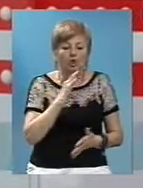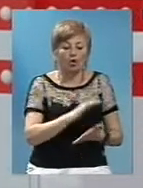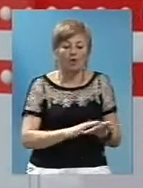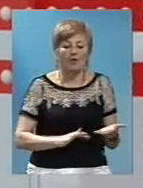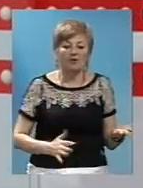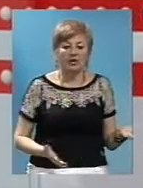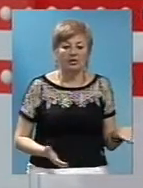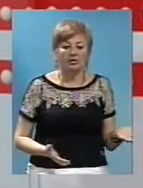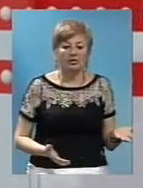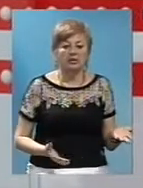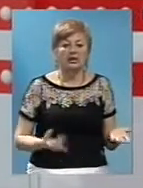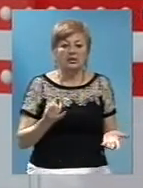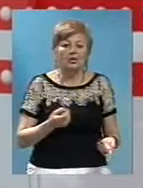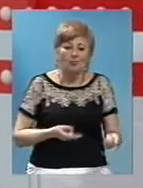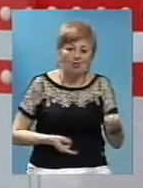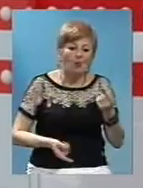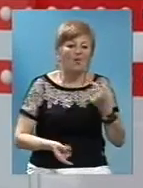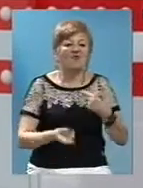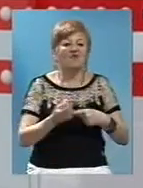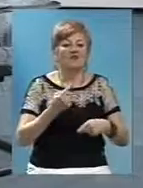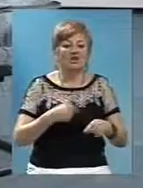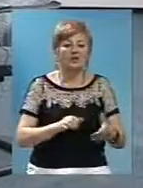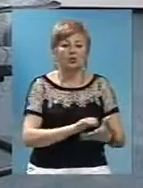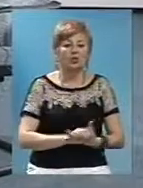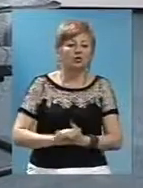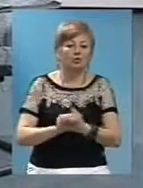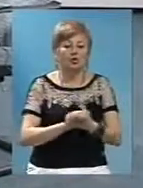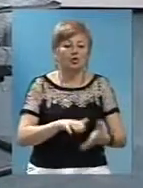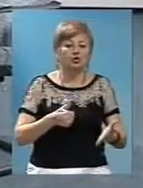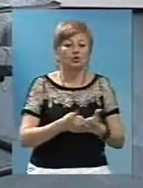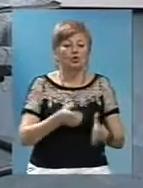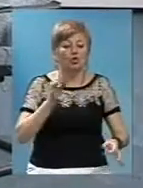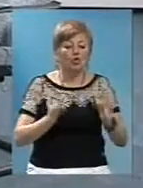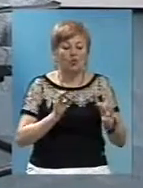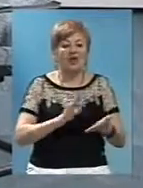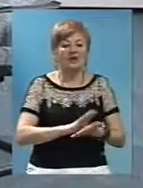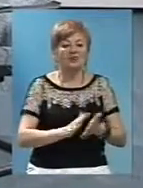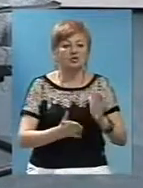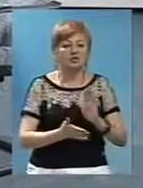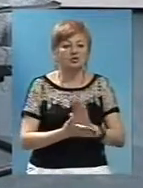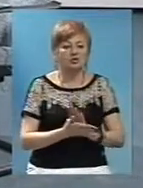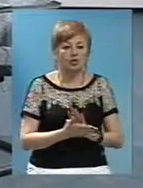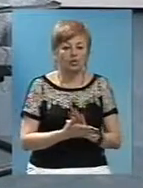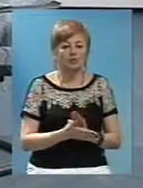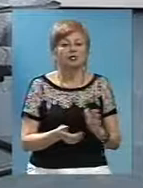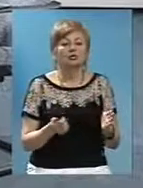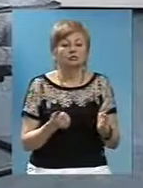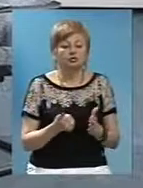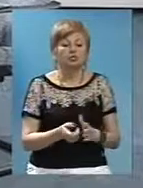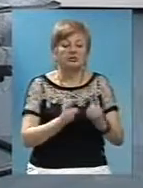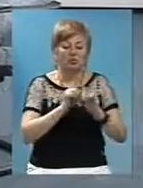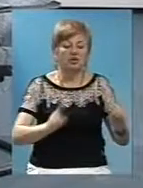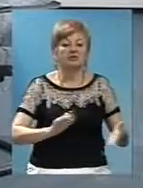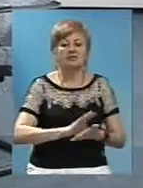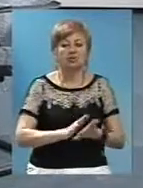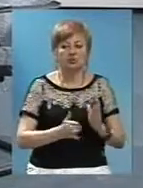І повернути суспільство до нормального стану, до незлочинного стану, ну,